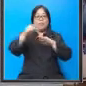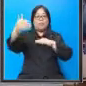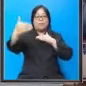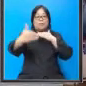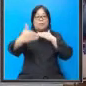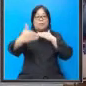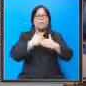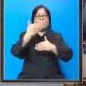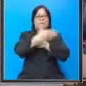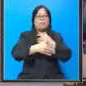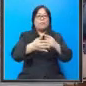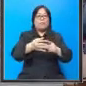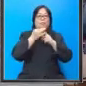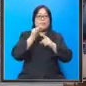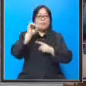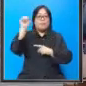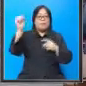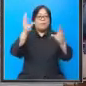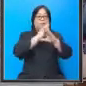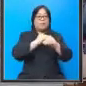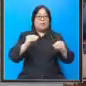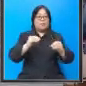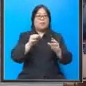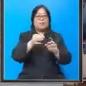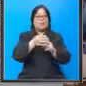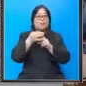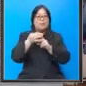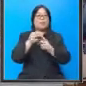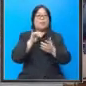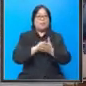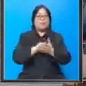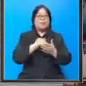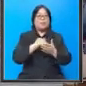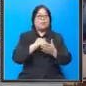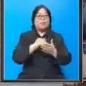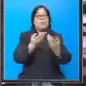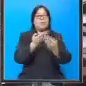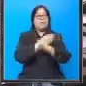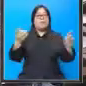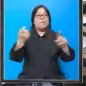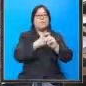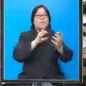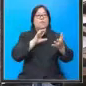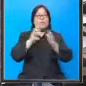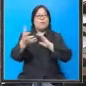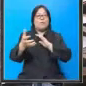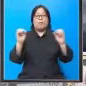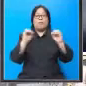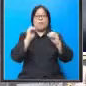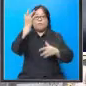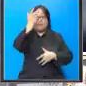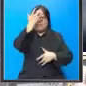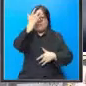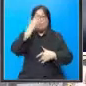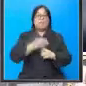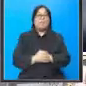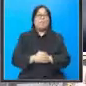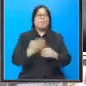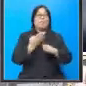negara kecuali Sabah dan Sarawak supaya bebas daripada perusak tidak berpenyakit